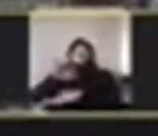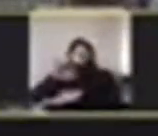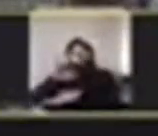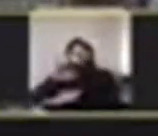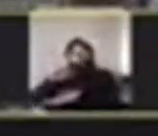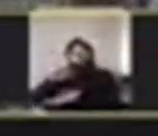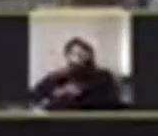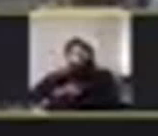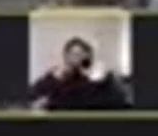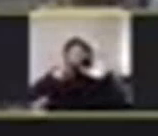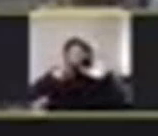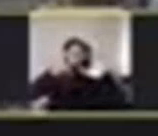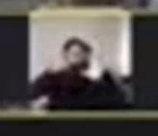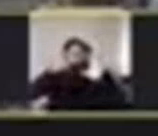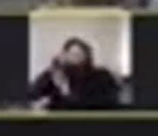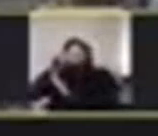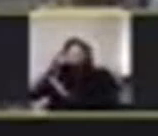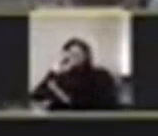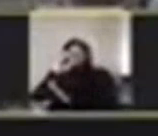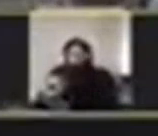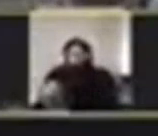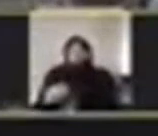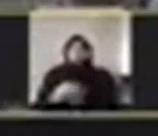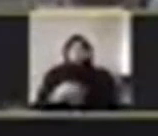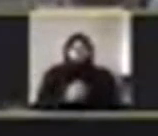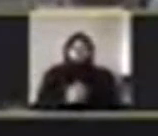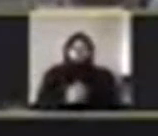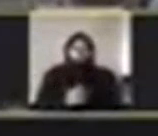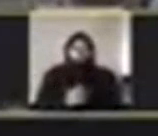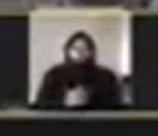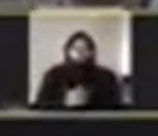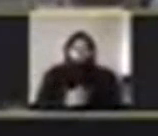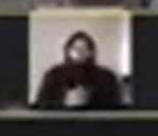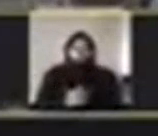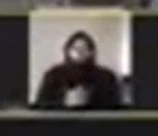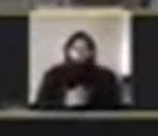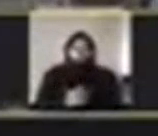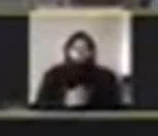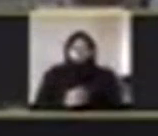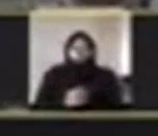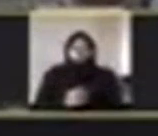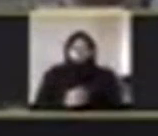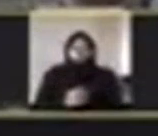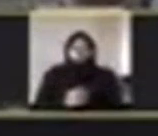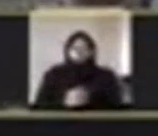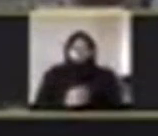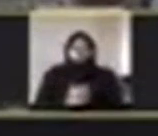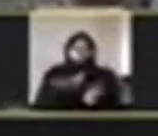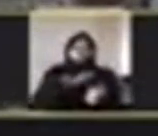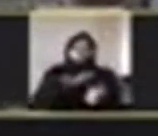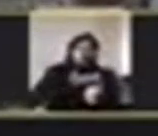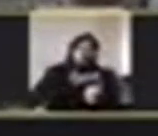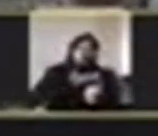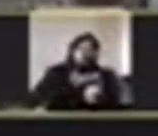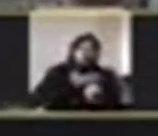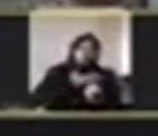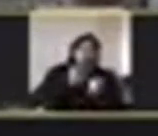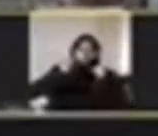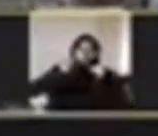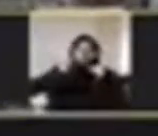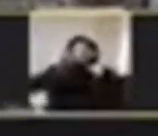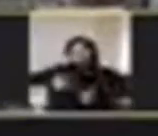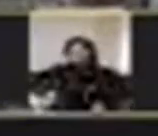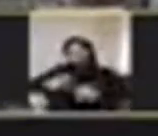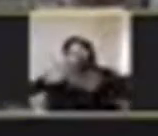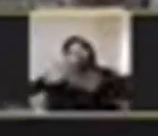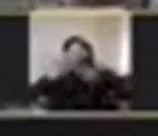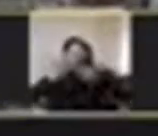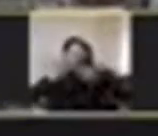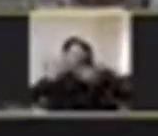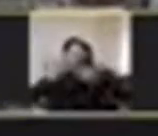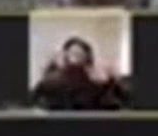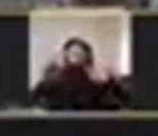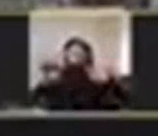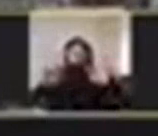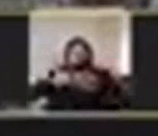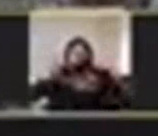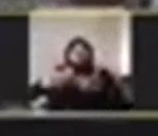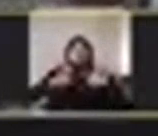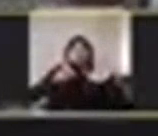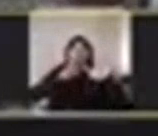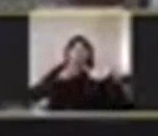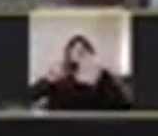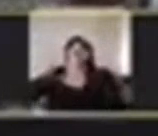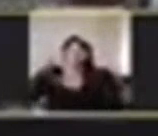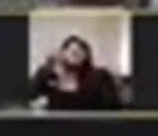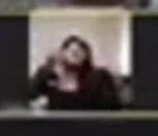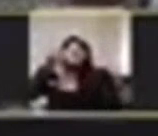66%. Sementara yang ingin sekolahnya dibuka gitu ya itu ada 66%.